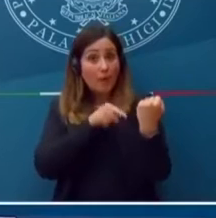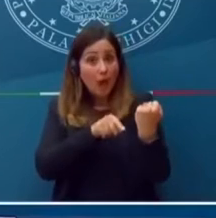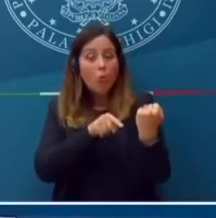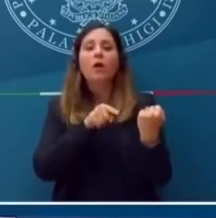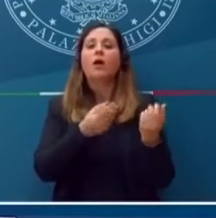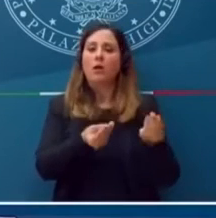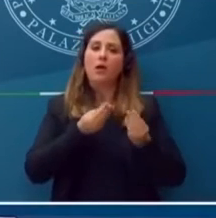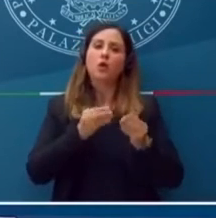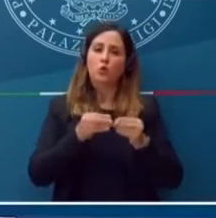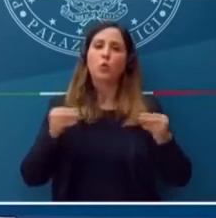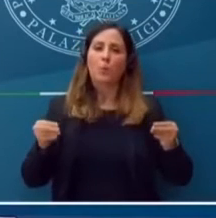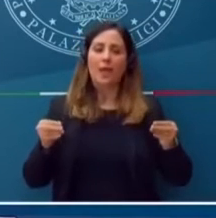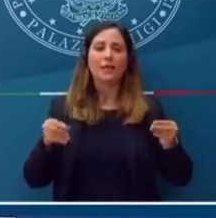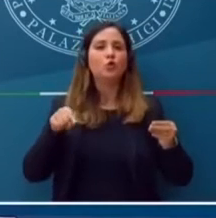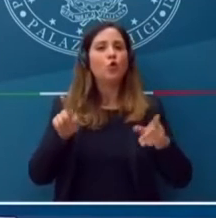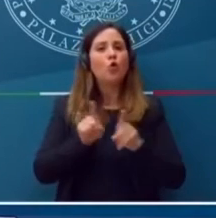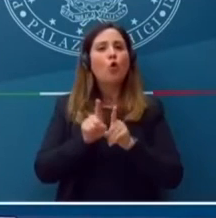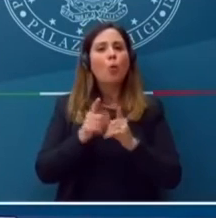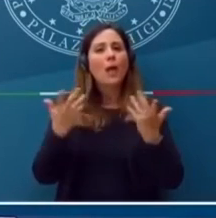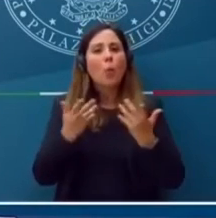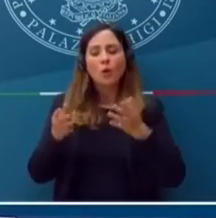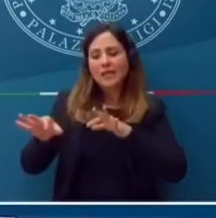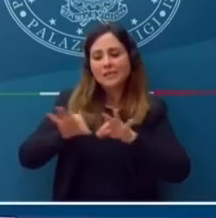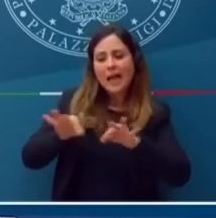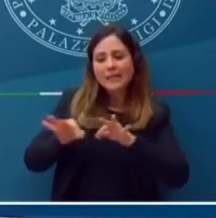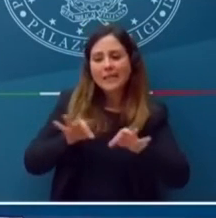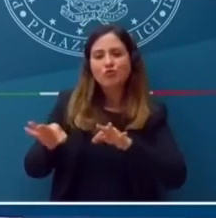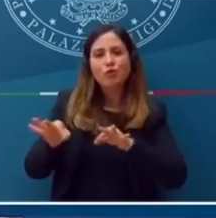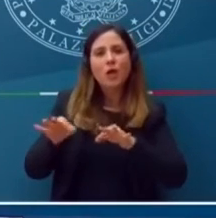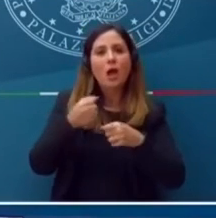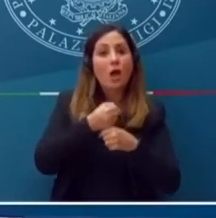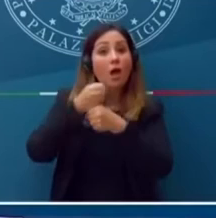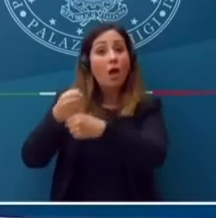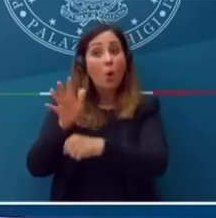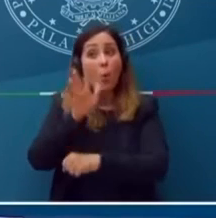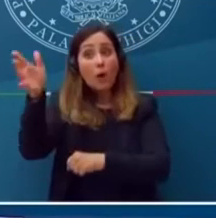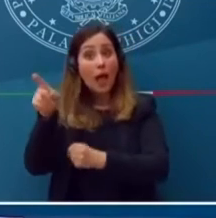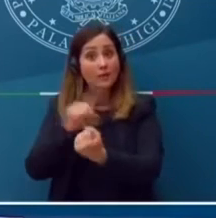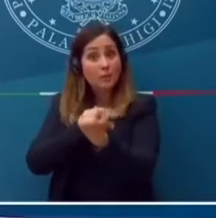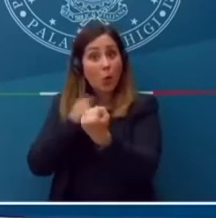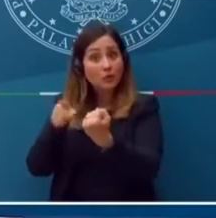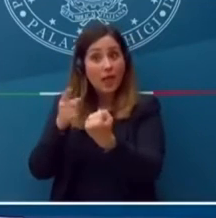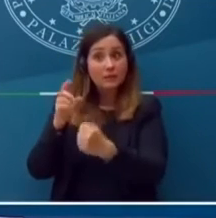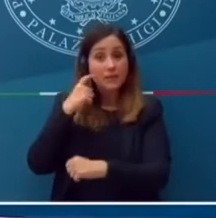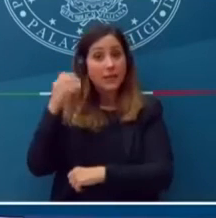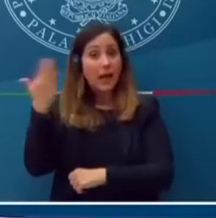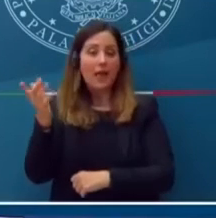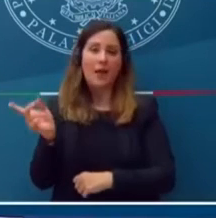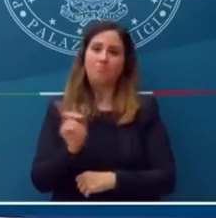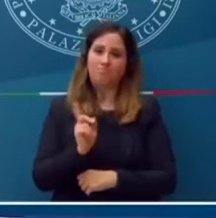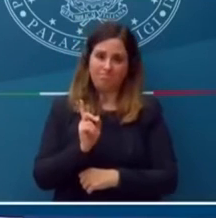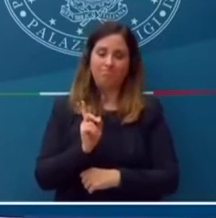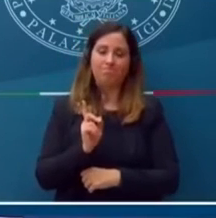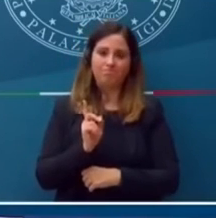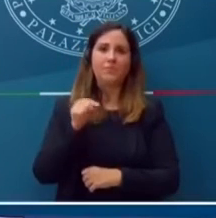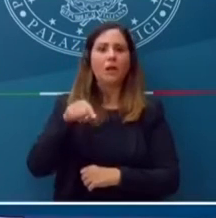la cessione di asset strategici a, diciamo, potenze straniere. E questo va usato quando è